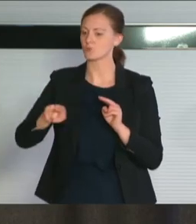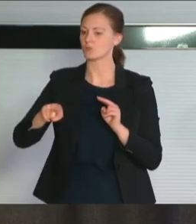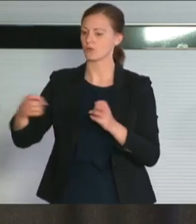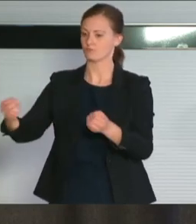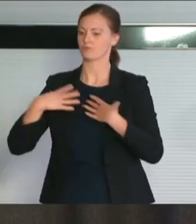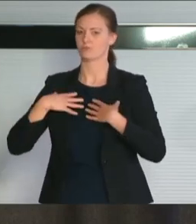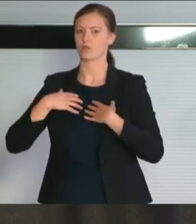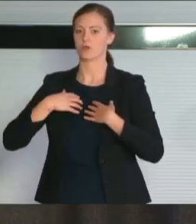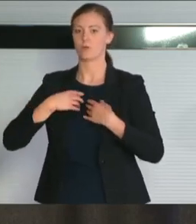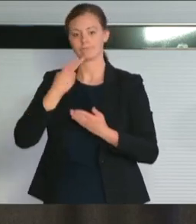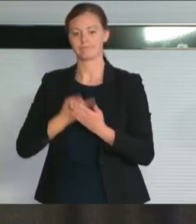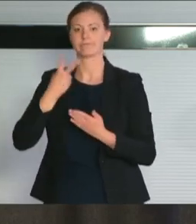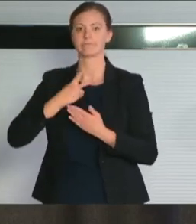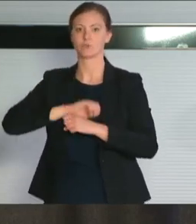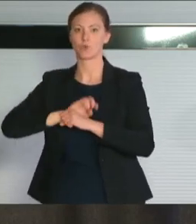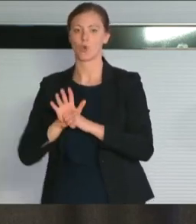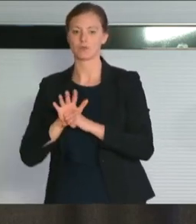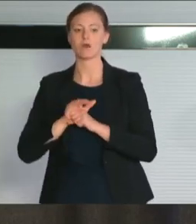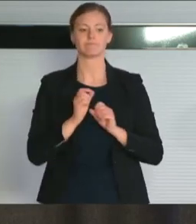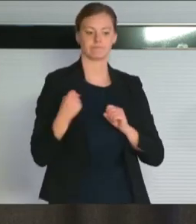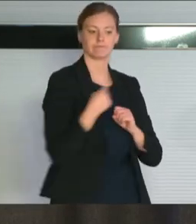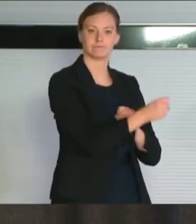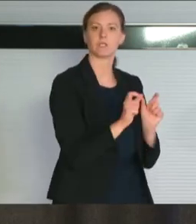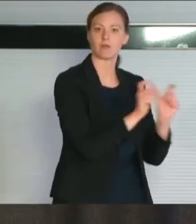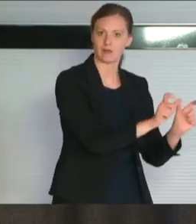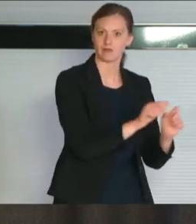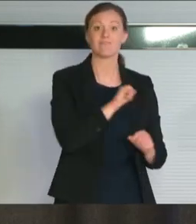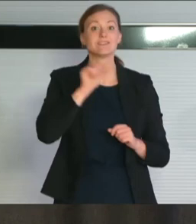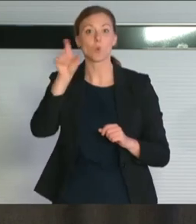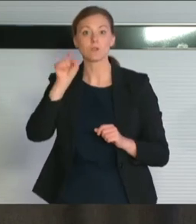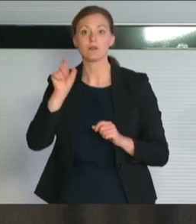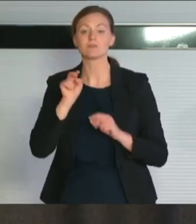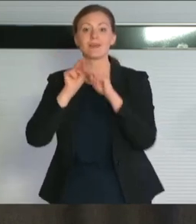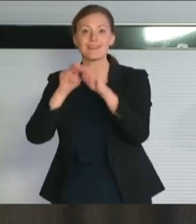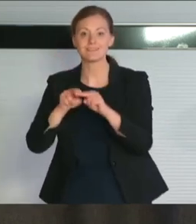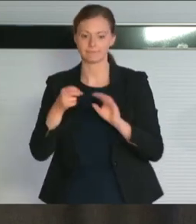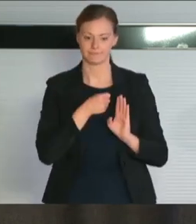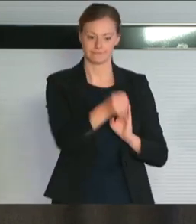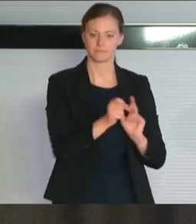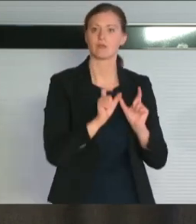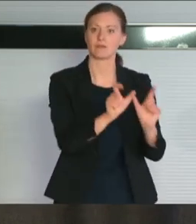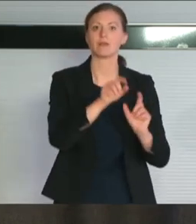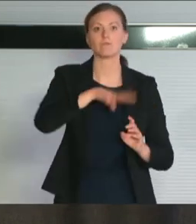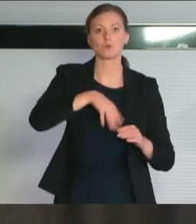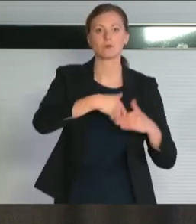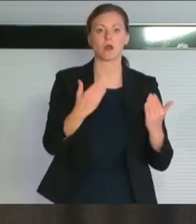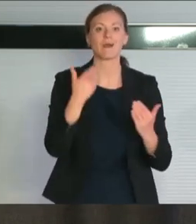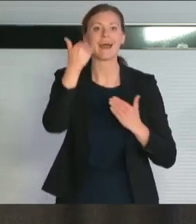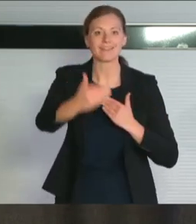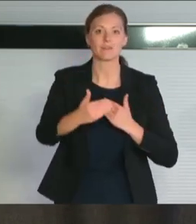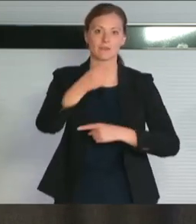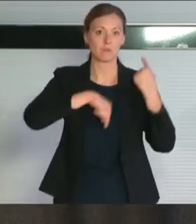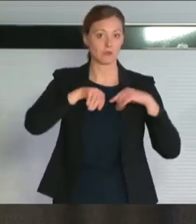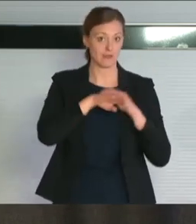i 14 dager. Dersom du har vært på utenlandsreise, skal du være i karantene i 14 dager fra du kom hjem. Dersom du har